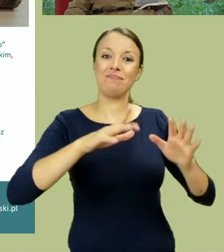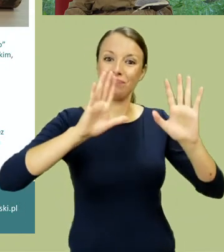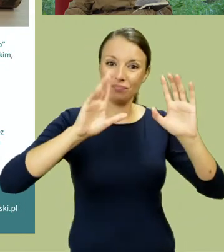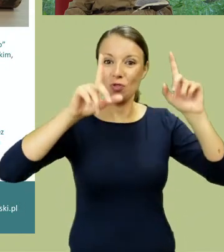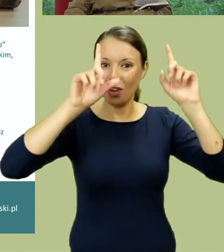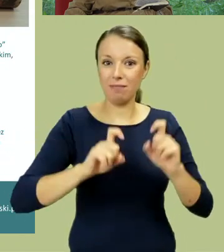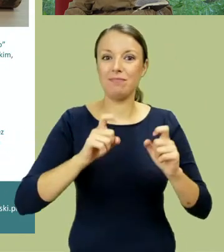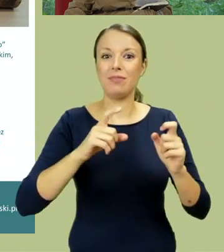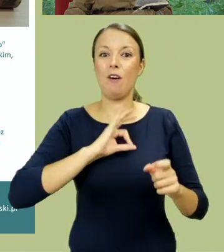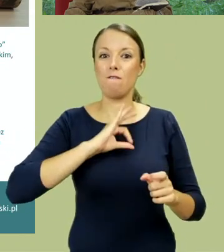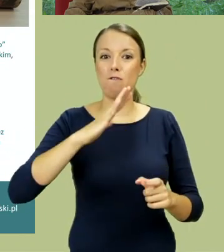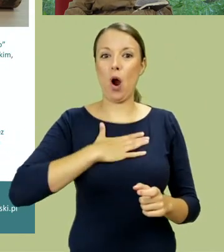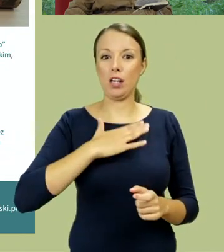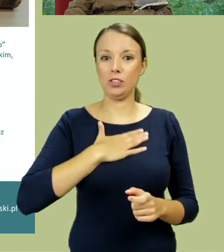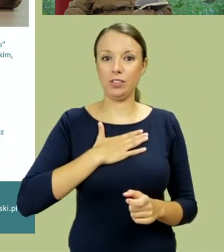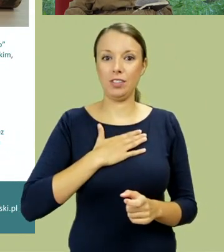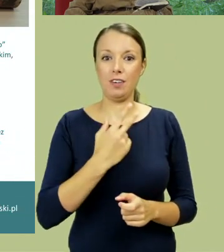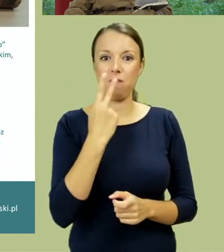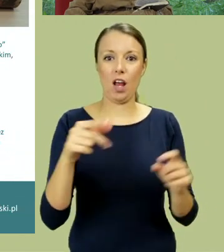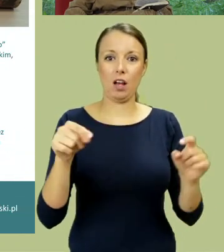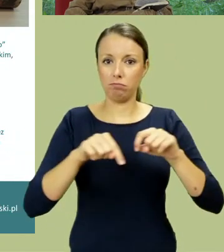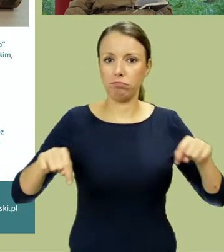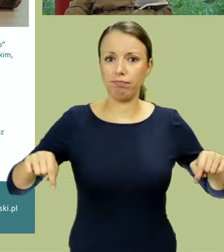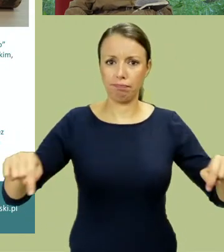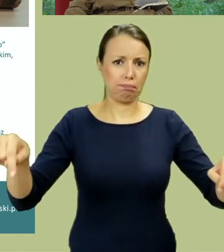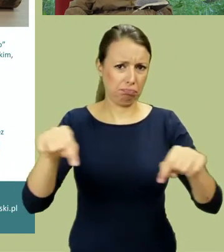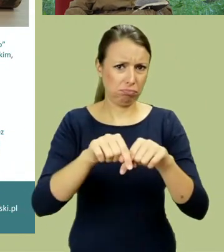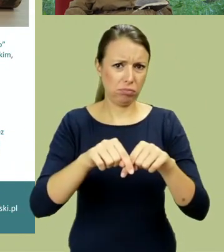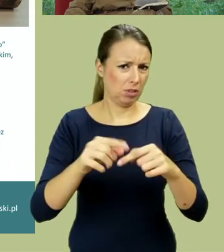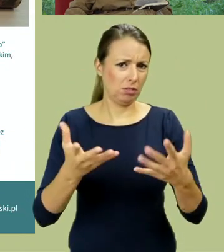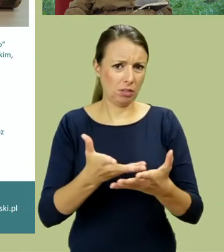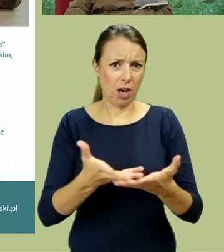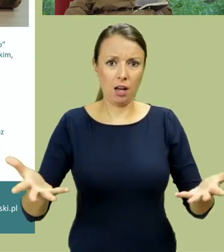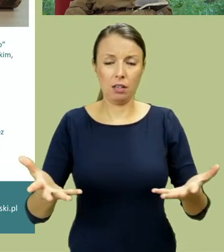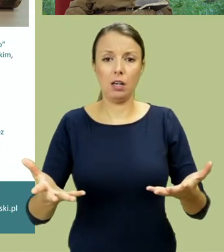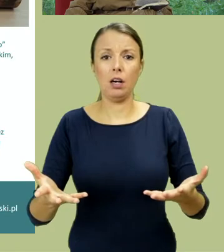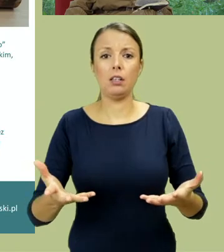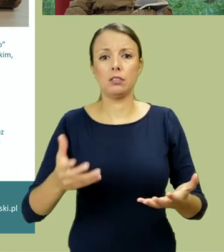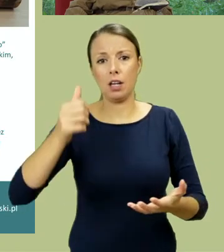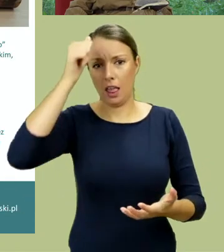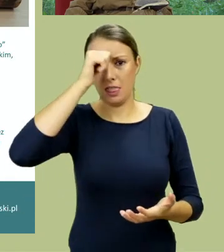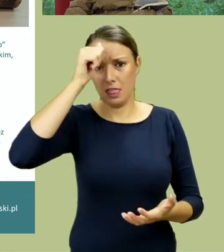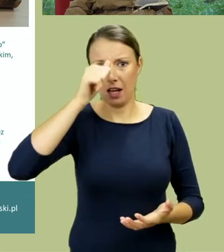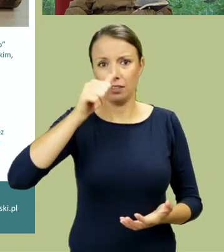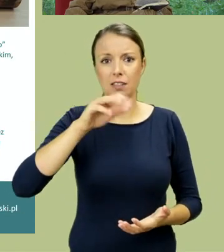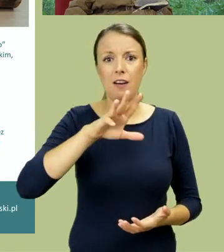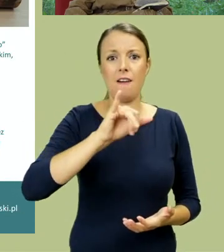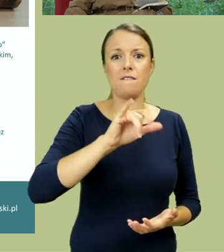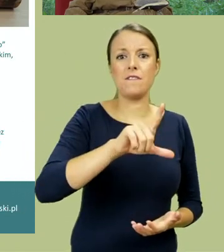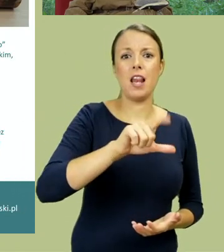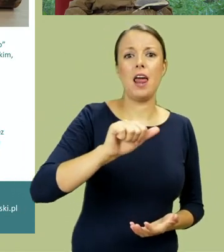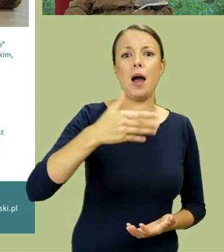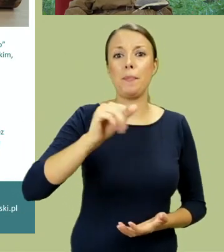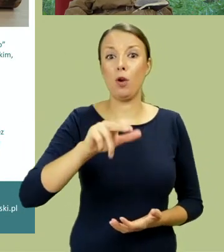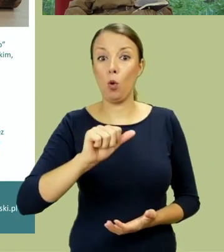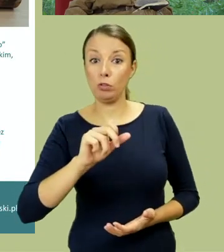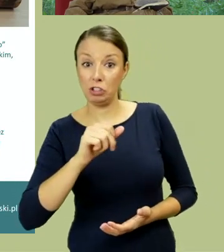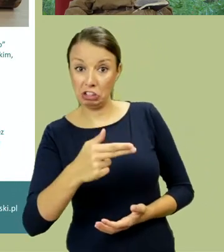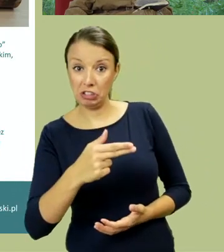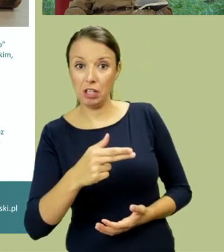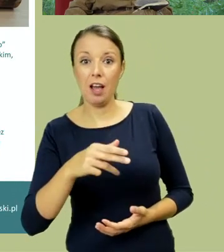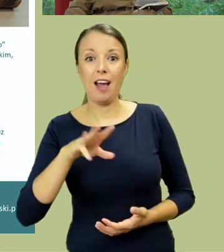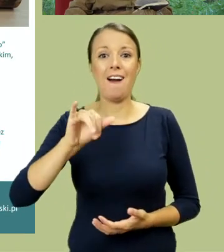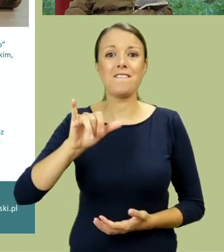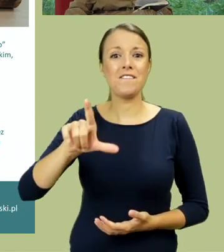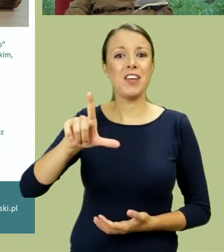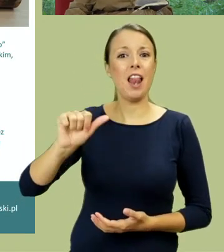dwóch działek o takich bardzo wdzięcznie brzmiących nazwach: Willa Milusin i Willa